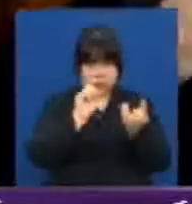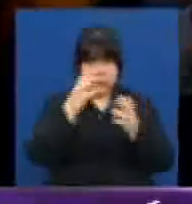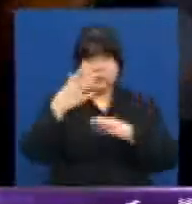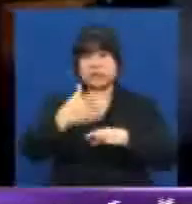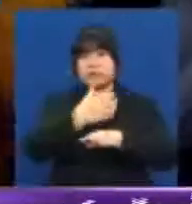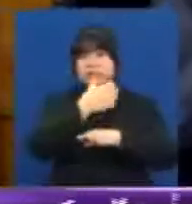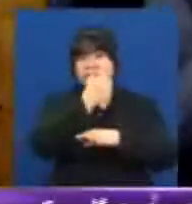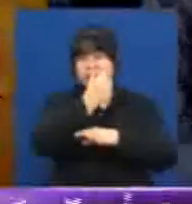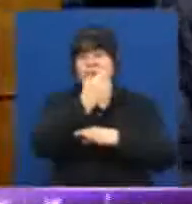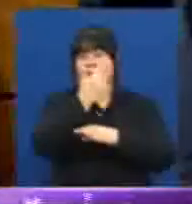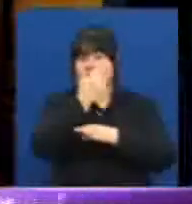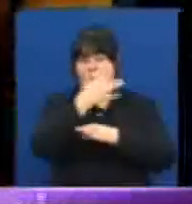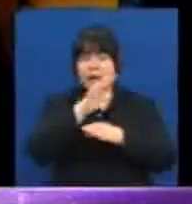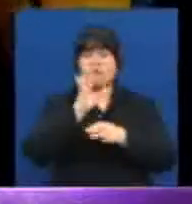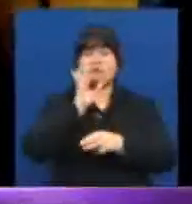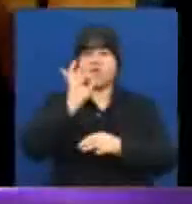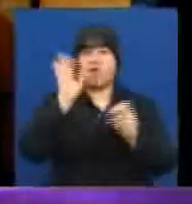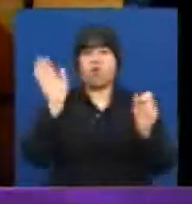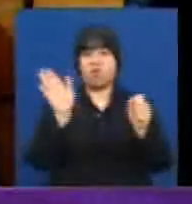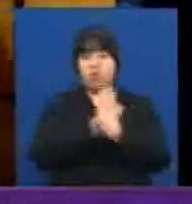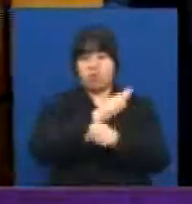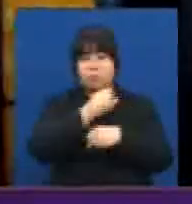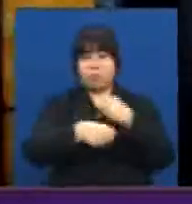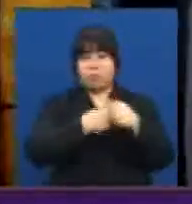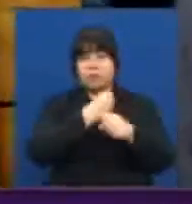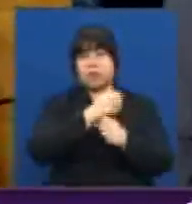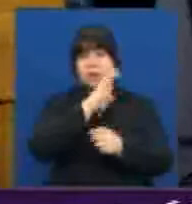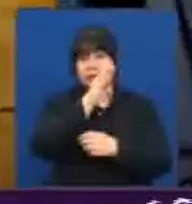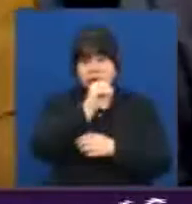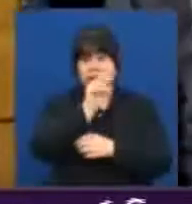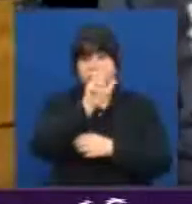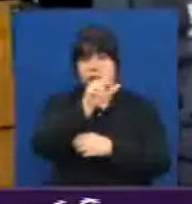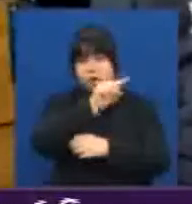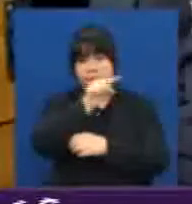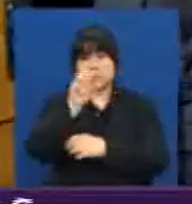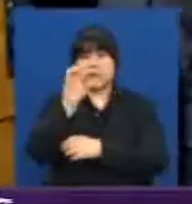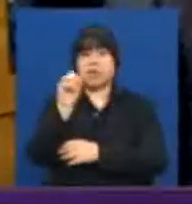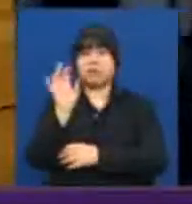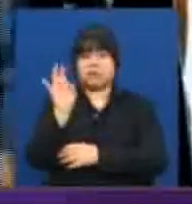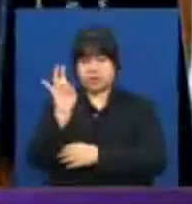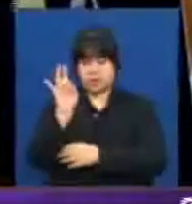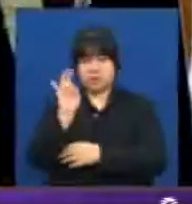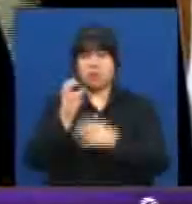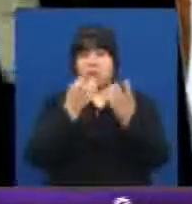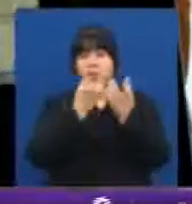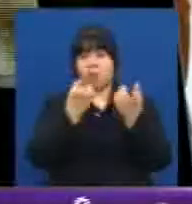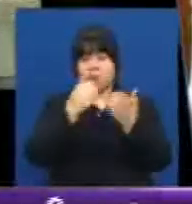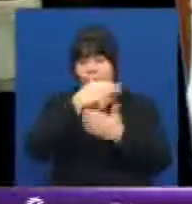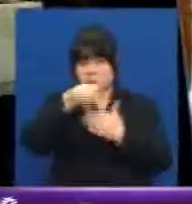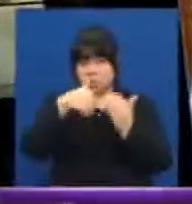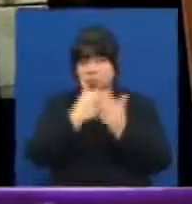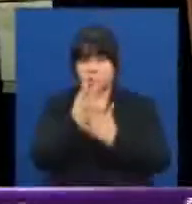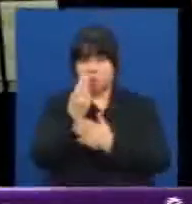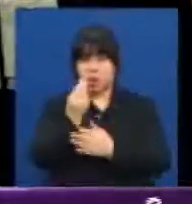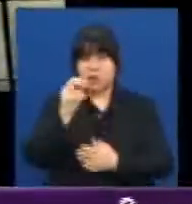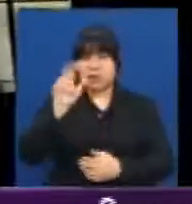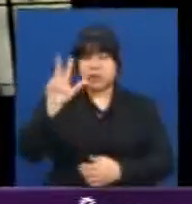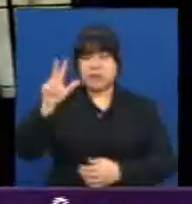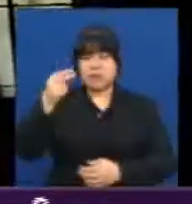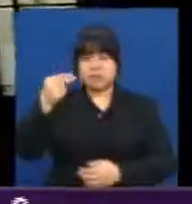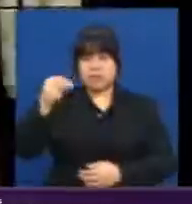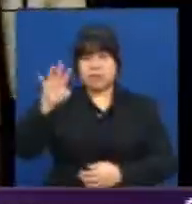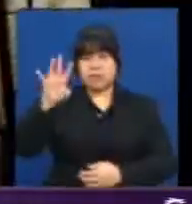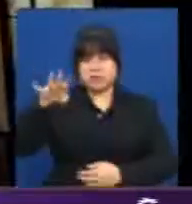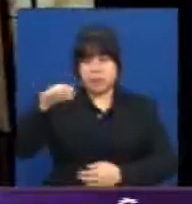ก็คดีสิ้นสุดแล้วตั้งแต่ปี 2543ถึงปี2557มีจำนวนกว่า34,000กระบอก